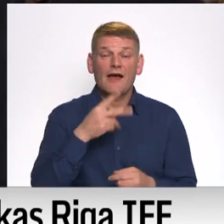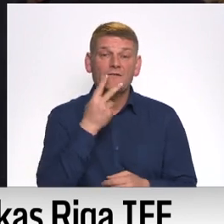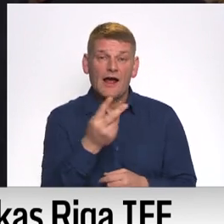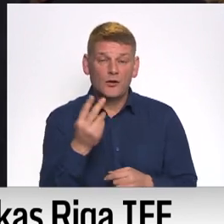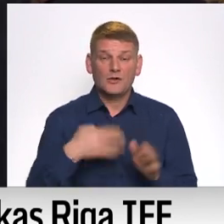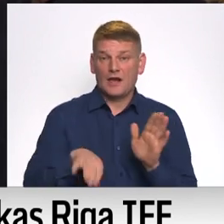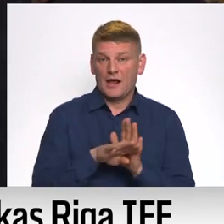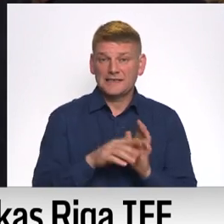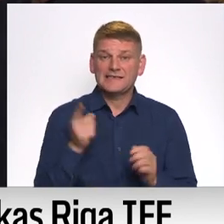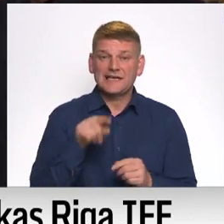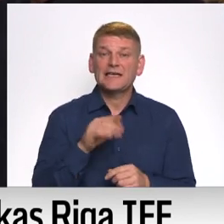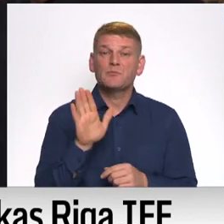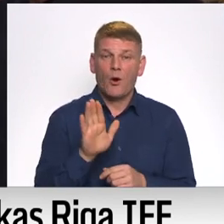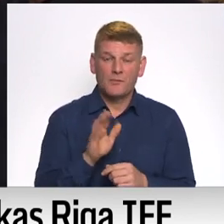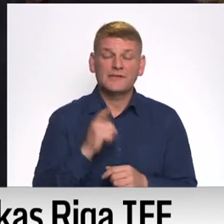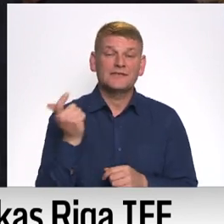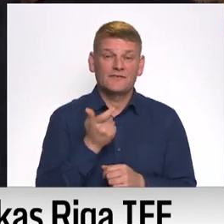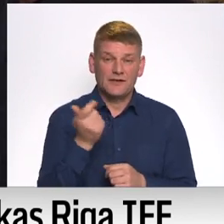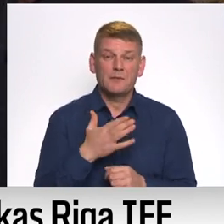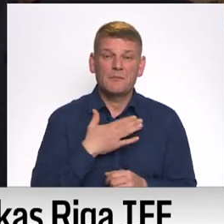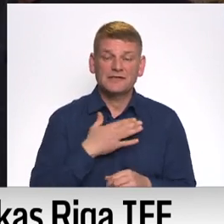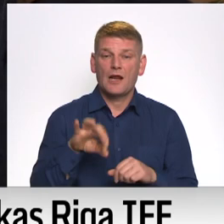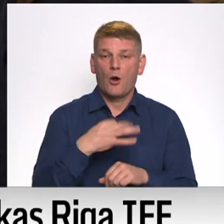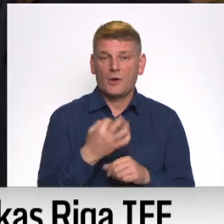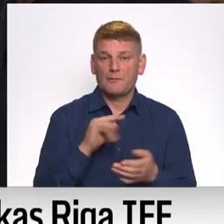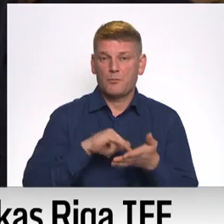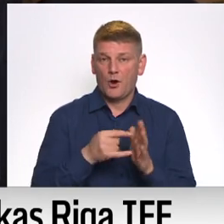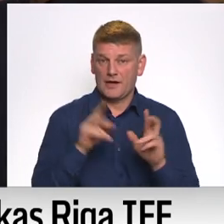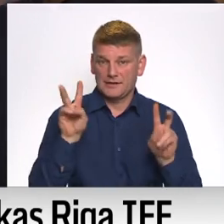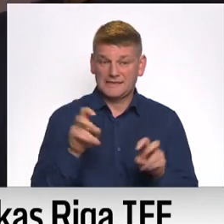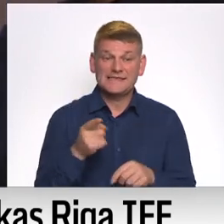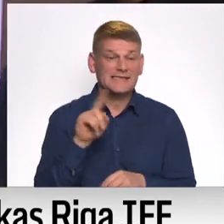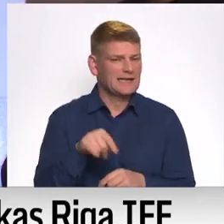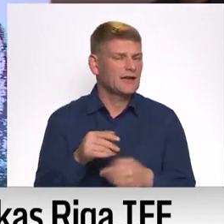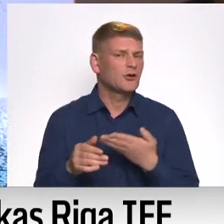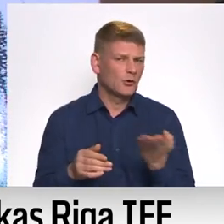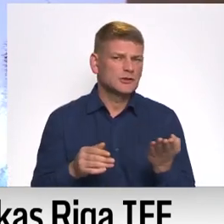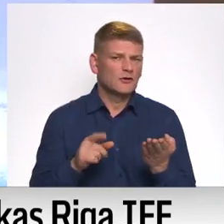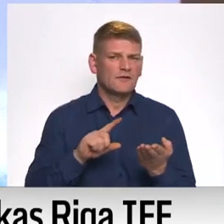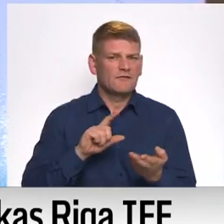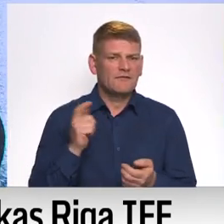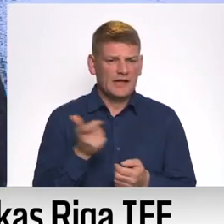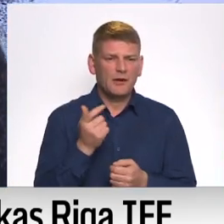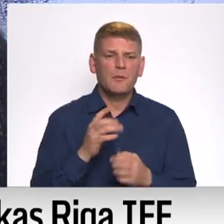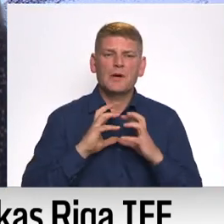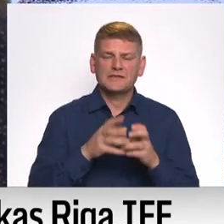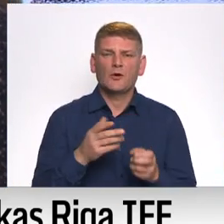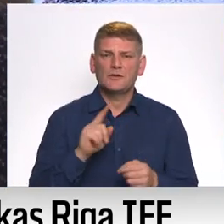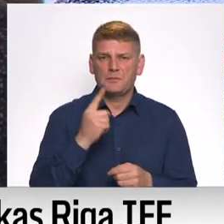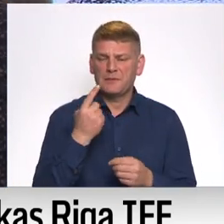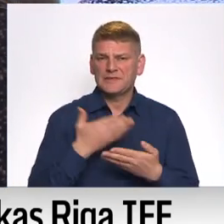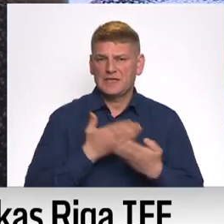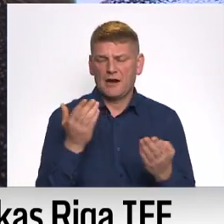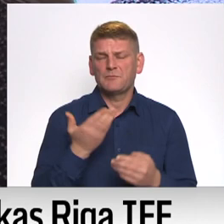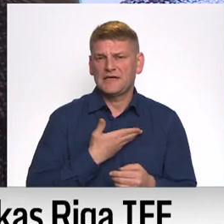vērotu klātienē Signes Baumanas filmu Mans laulība projekts. Signe, jūsu filma pasaules pirmizrāde piedzīvoja pirms